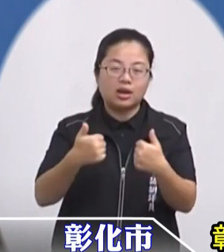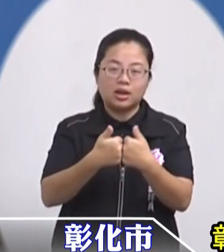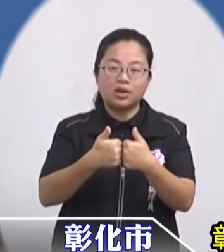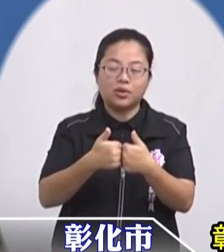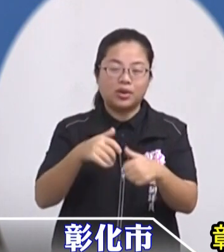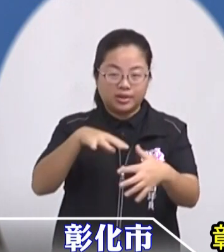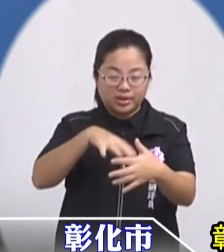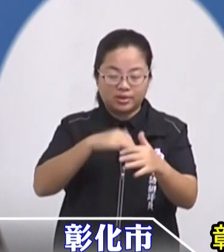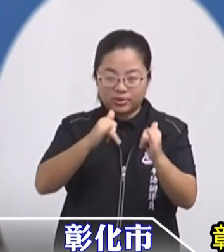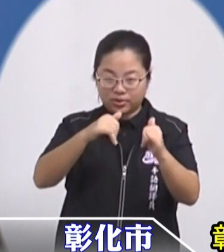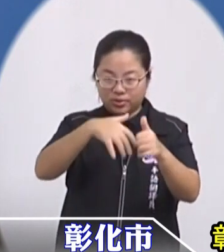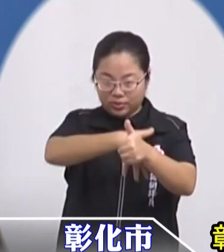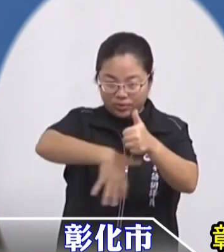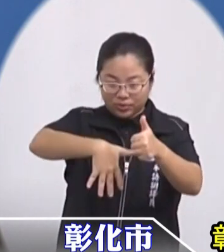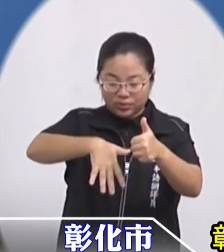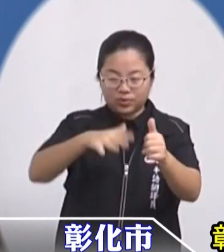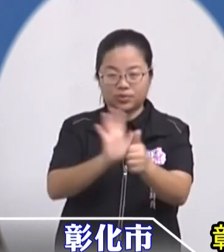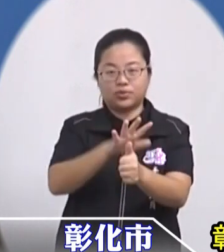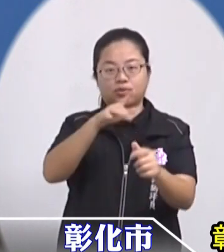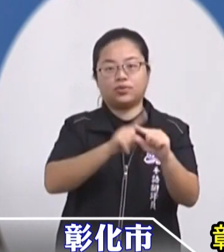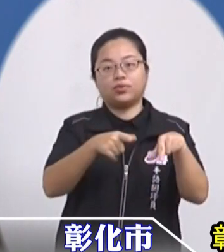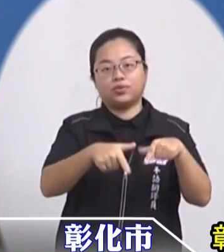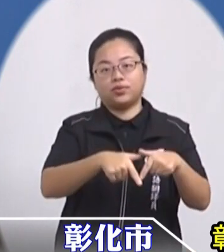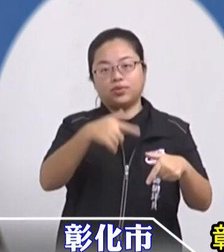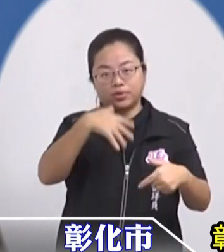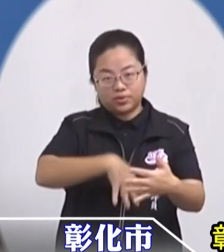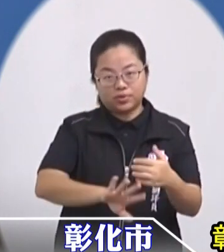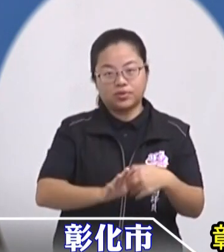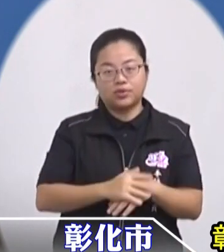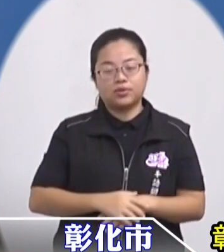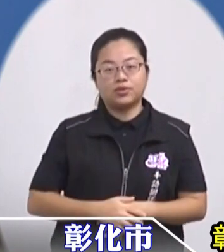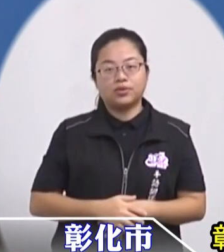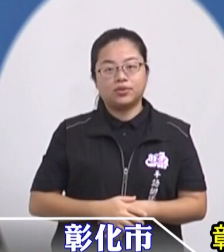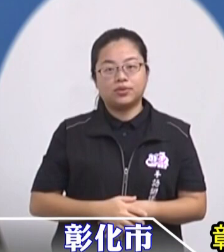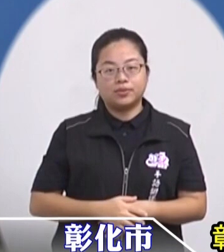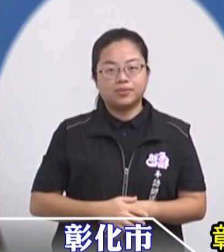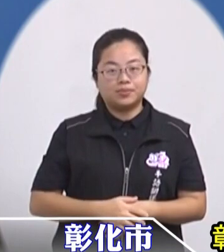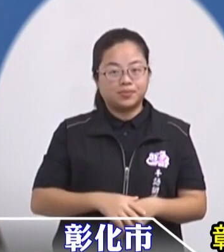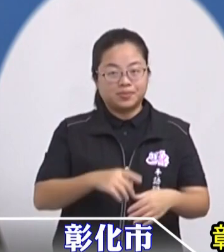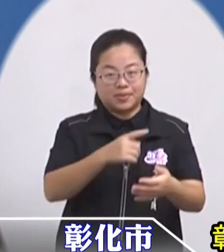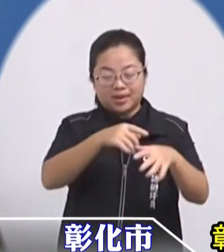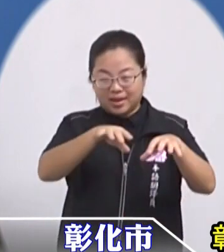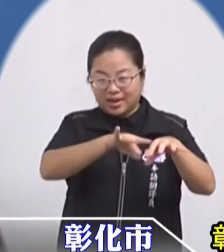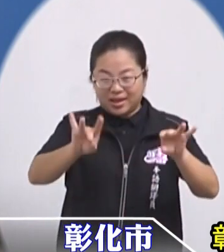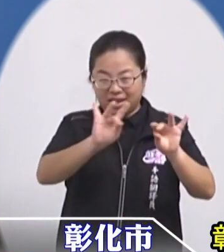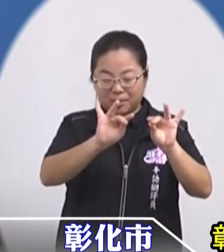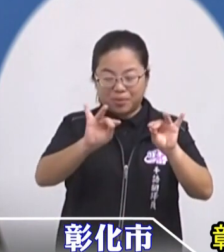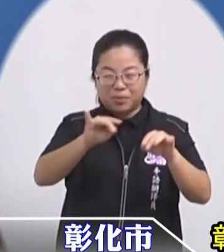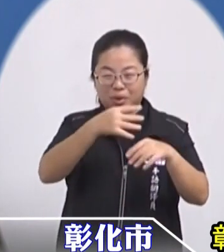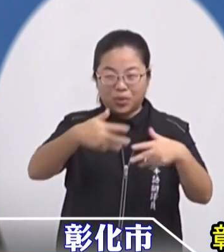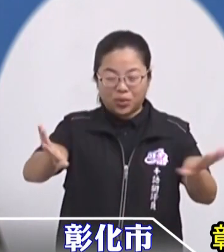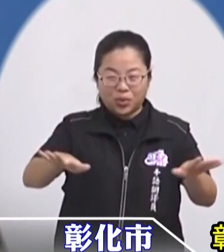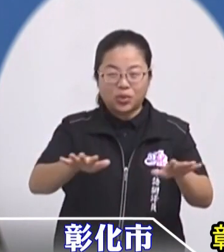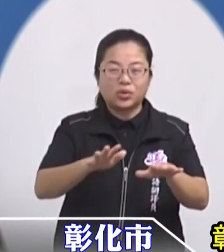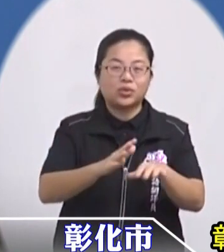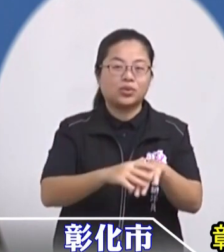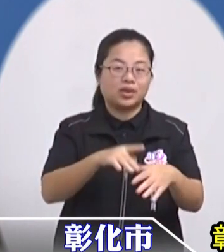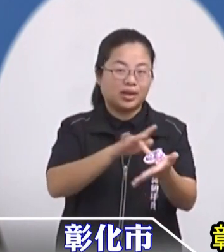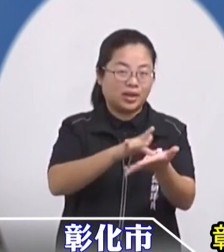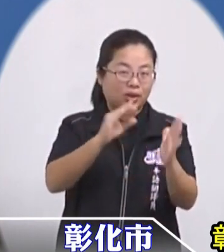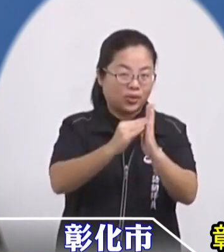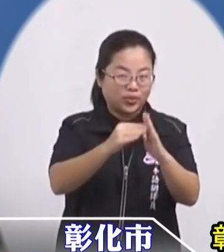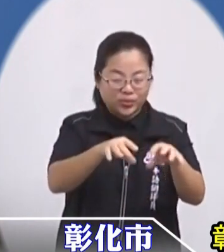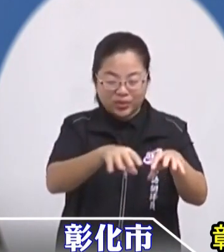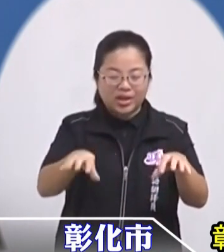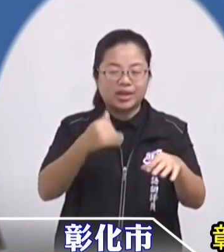啊社会处的服务中心啊，以及呢，咱有这个啊，几落百间的这个药局哈，拢有法都替大家做预